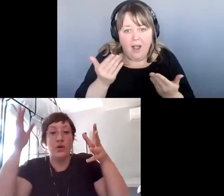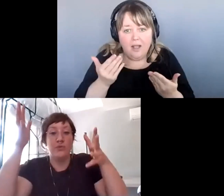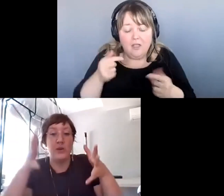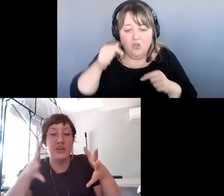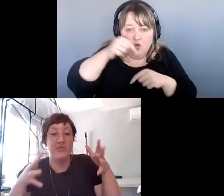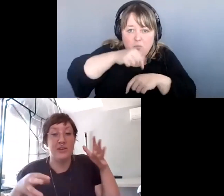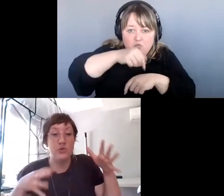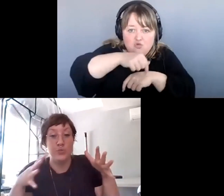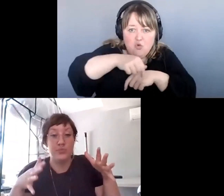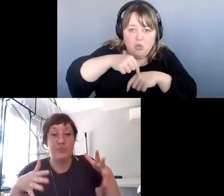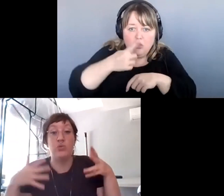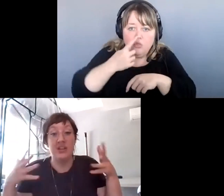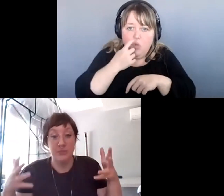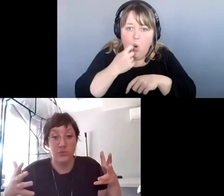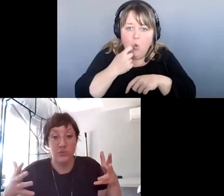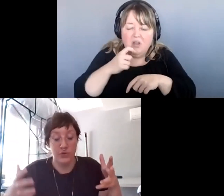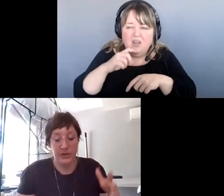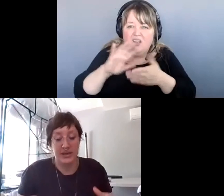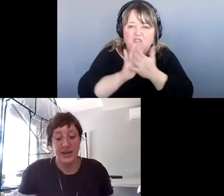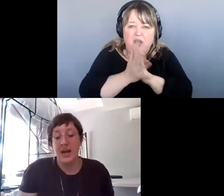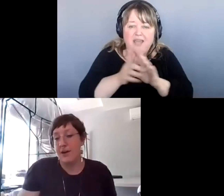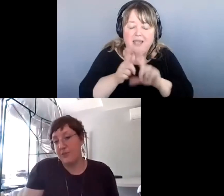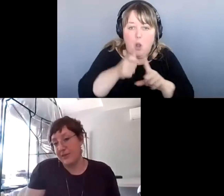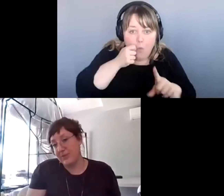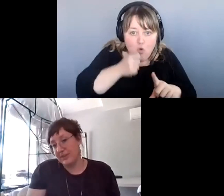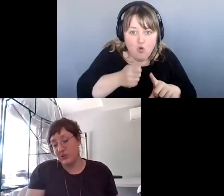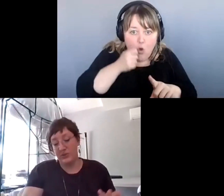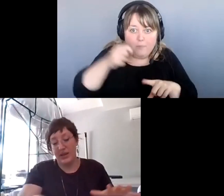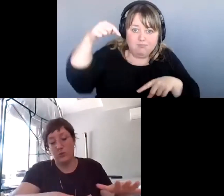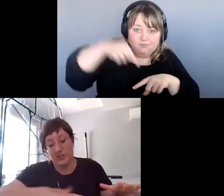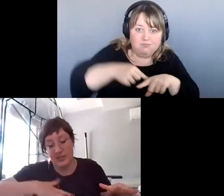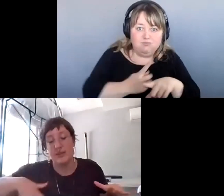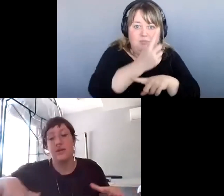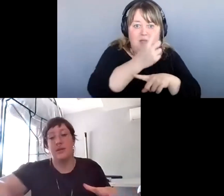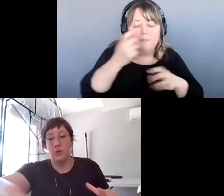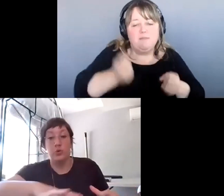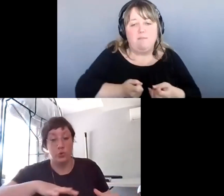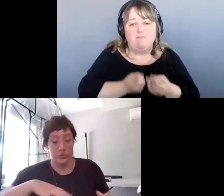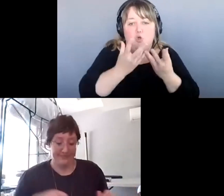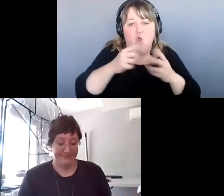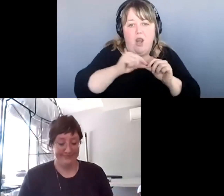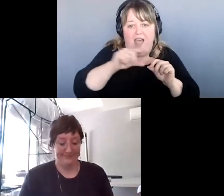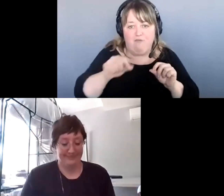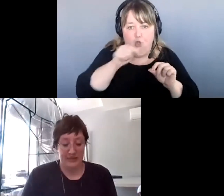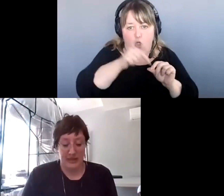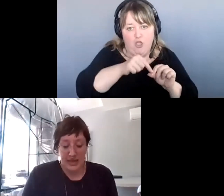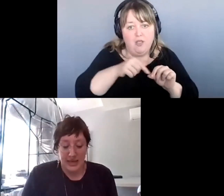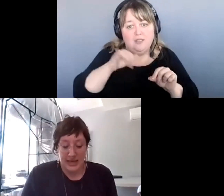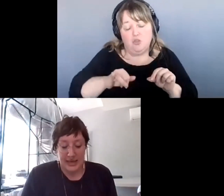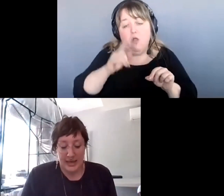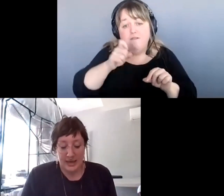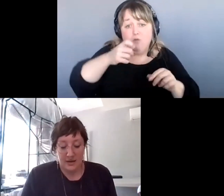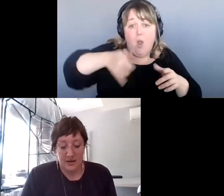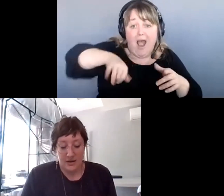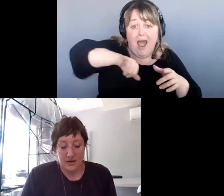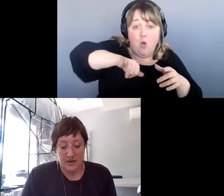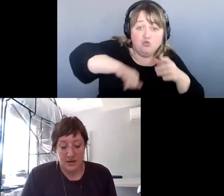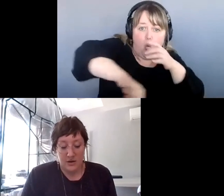d'eau vont comme faire un effet de loupe et brûler vos feuilles. Alors, faites bien sûr d'arroser autour.